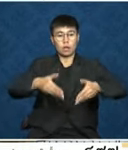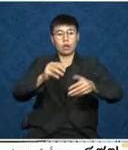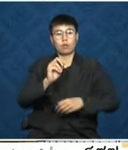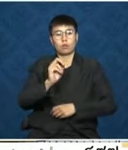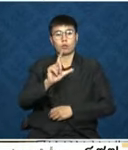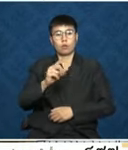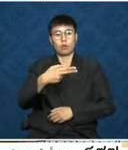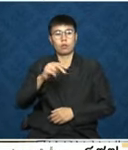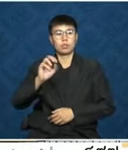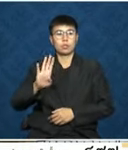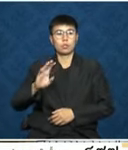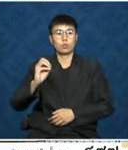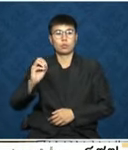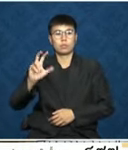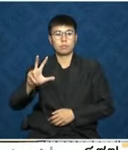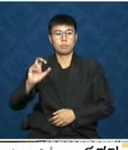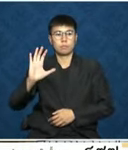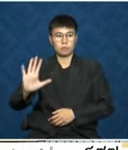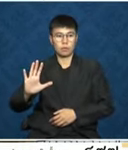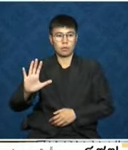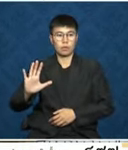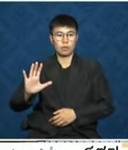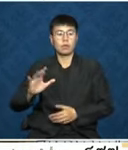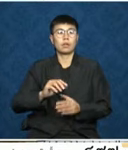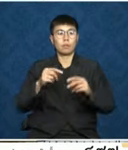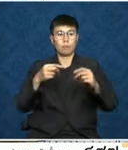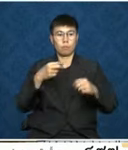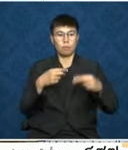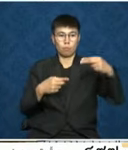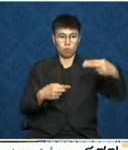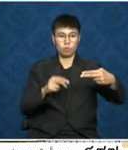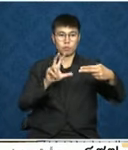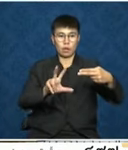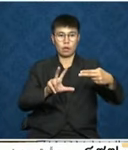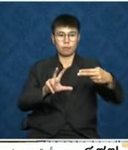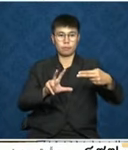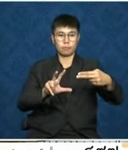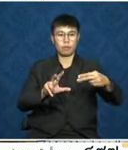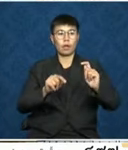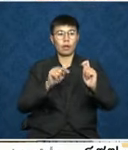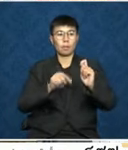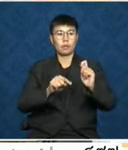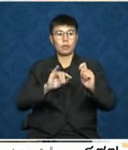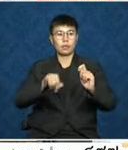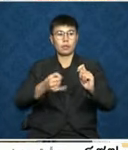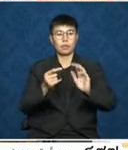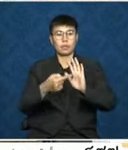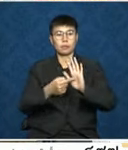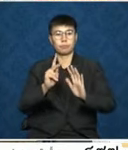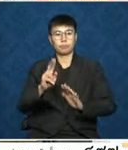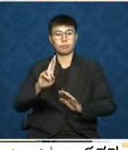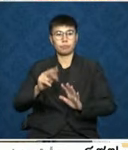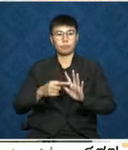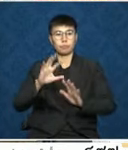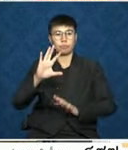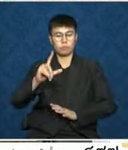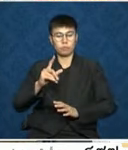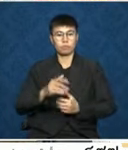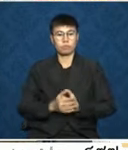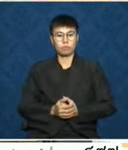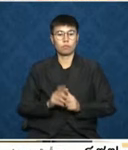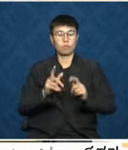4035เขตติดต่อตำบลศรีกองหมู่3บ้านโพธิ์ตำบลหนองขำอำเภอจักรราชนะครับเซนที่ 2ครับท่านประธานครับ